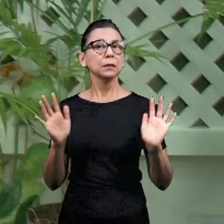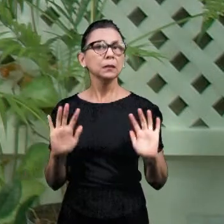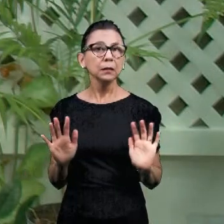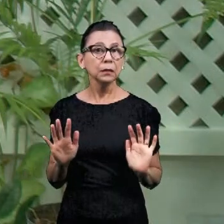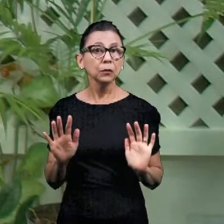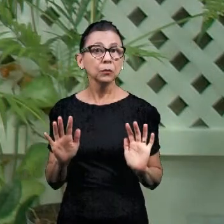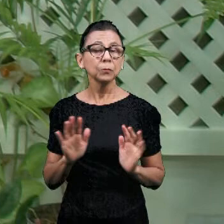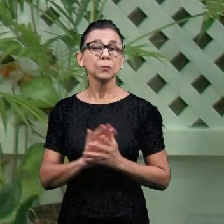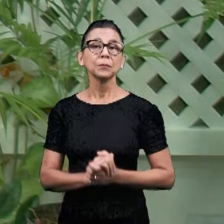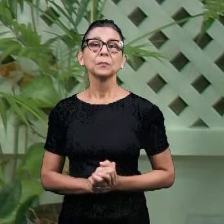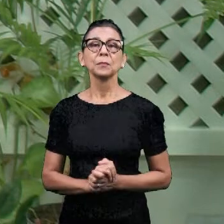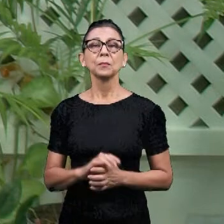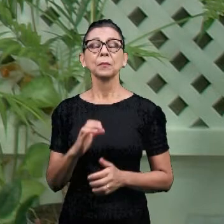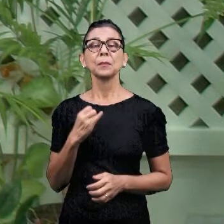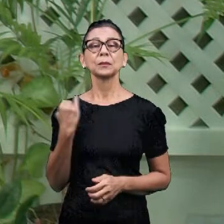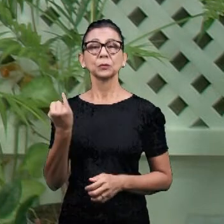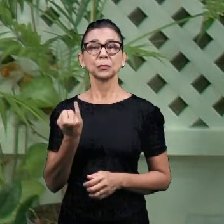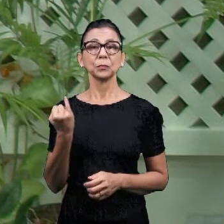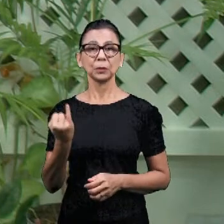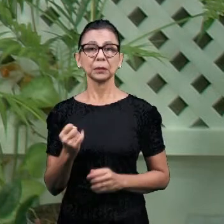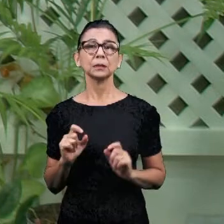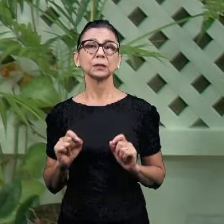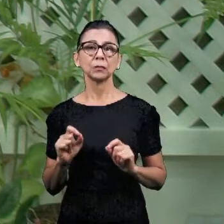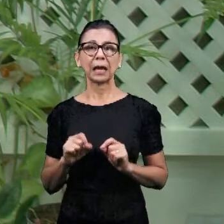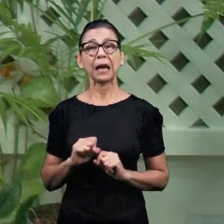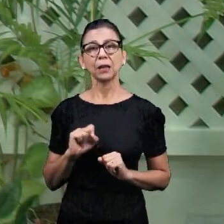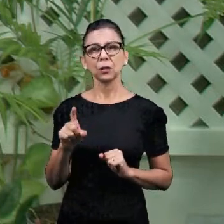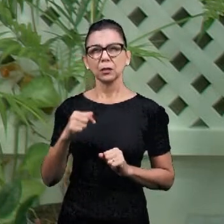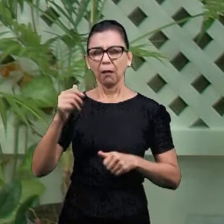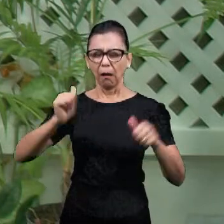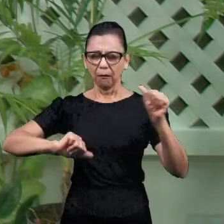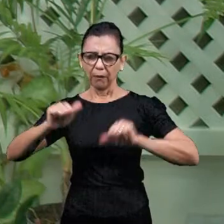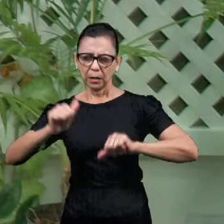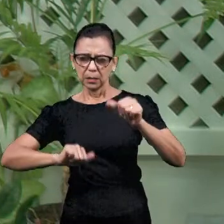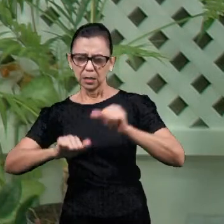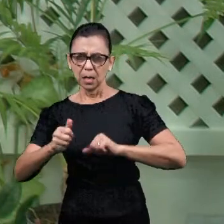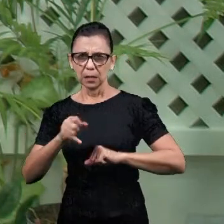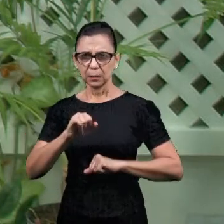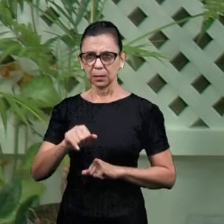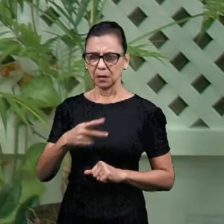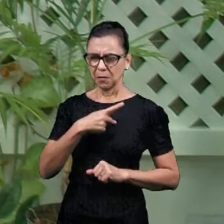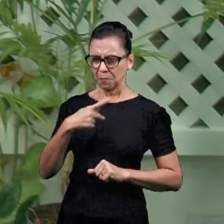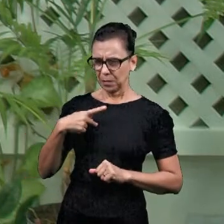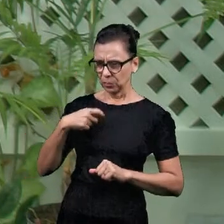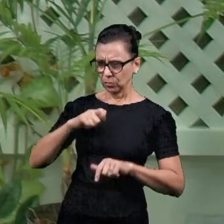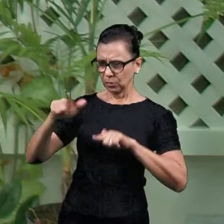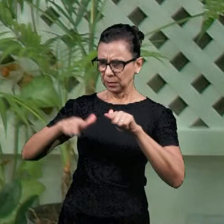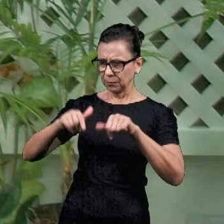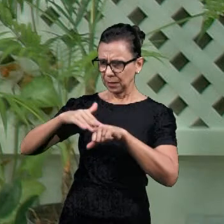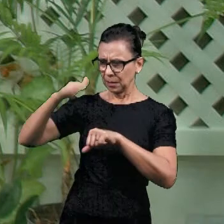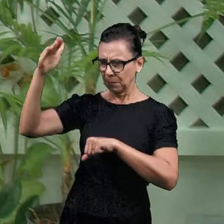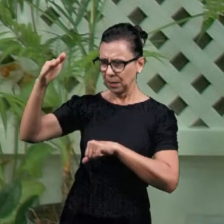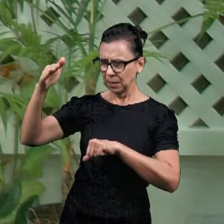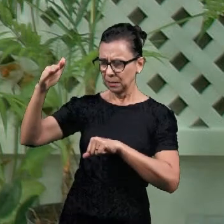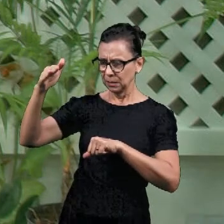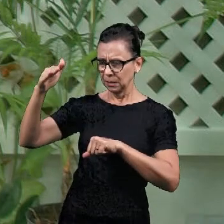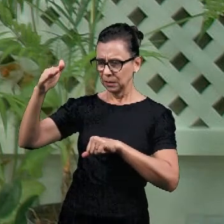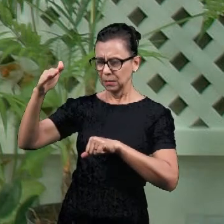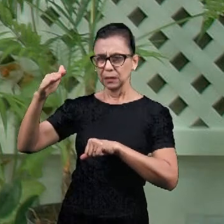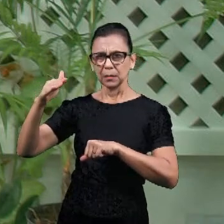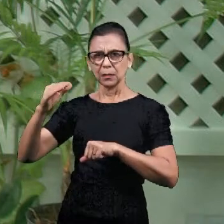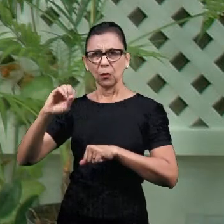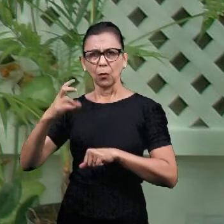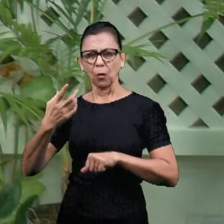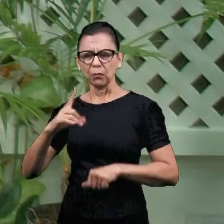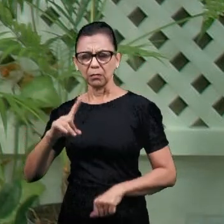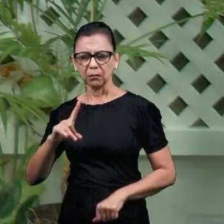intérêt de notre part en classifier des pasteurs qui travaillent plus, mais pourquoi nous savons que chacun contribue selon ce qui est